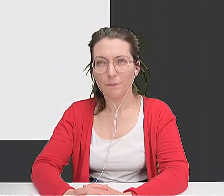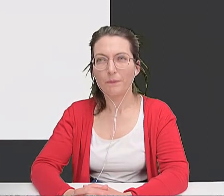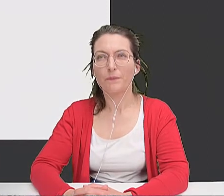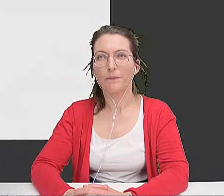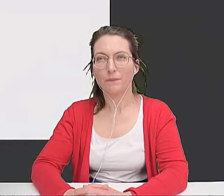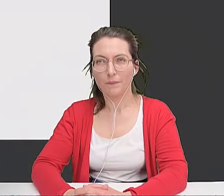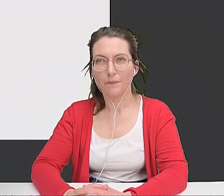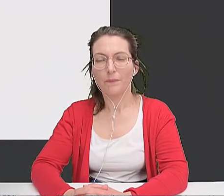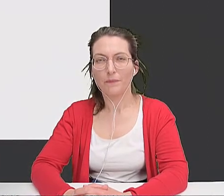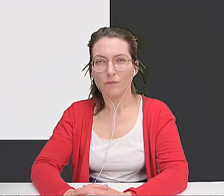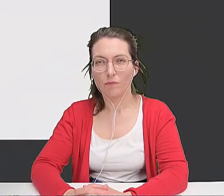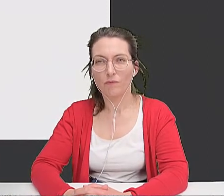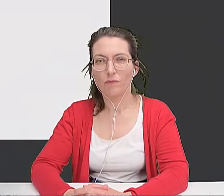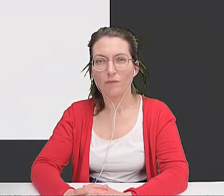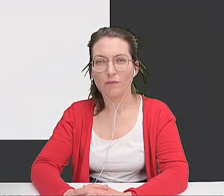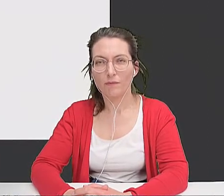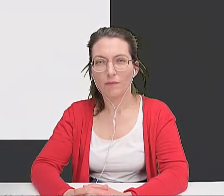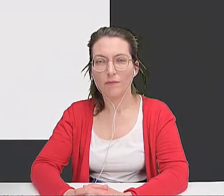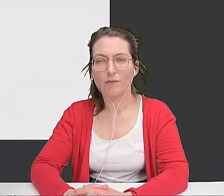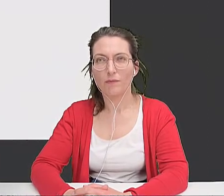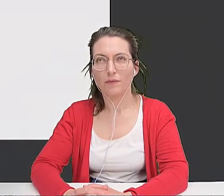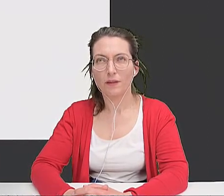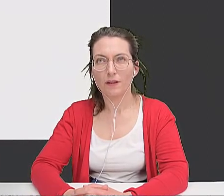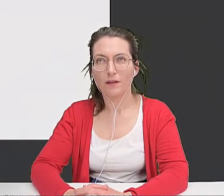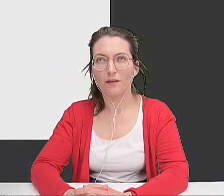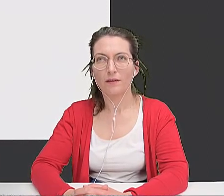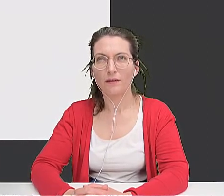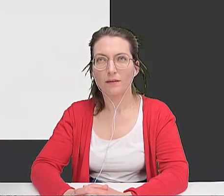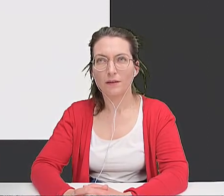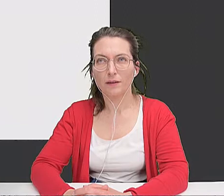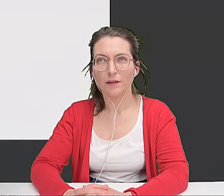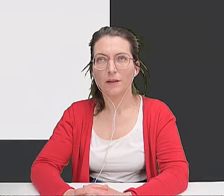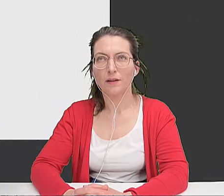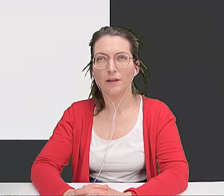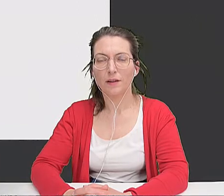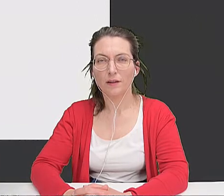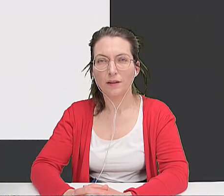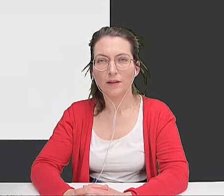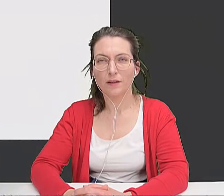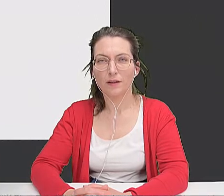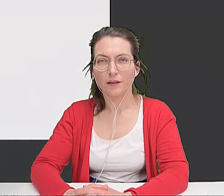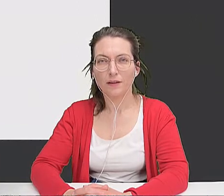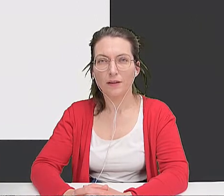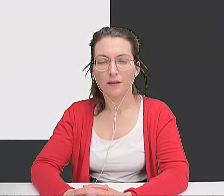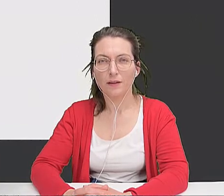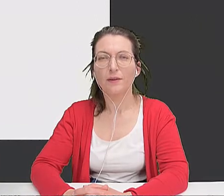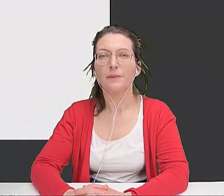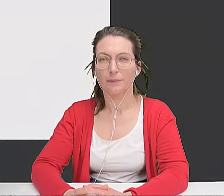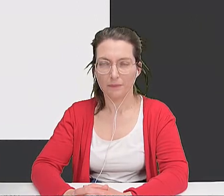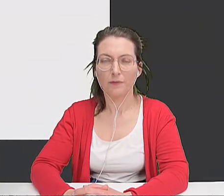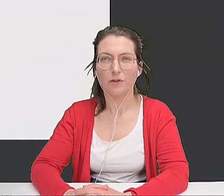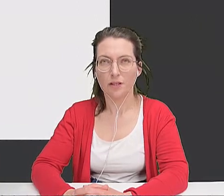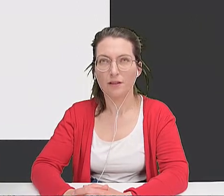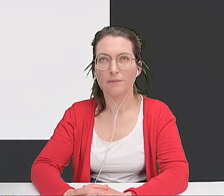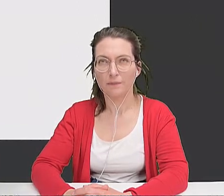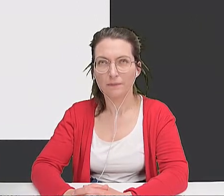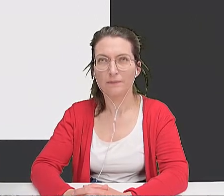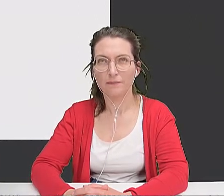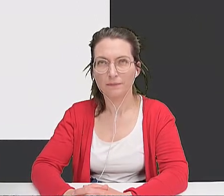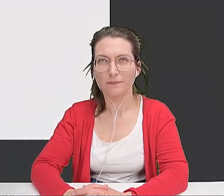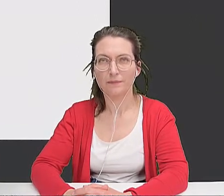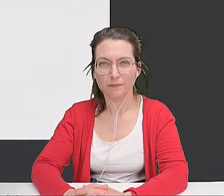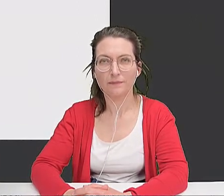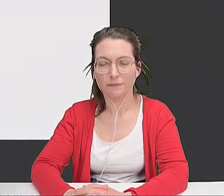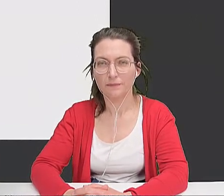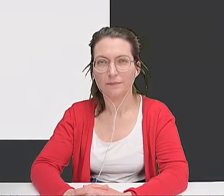Zugangsdaten versehen, dann können die über den Anmeldeknopf gehen und dann die Aufgaben machen. Dann haben die Lehrer die Möglichkeit, auch die Ergebnisse zu sehen. Also man kann das jetzt auch